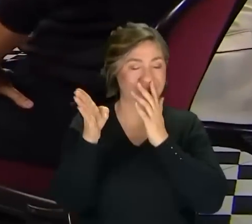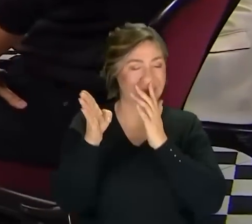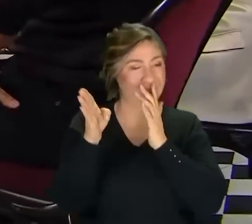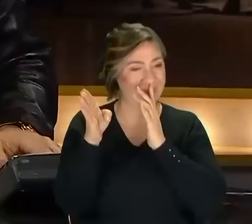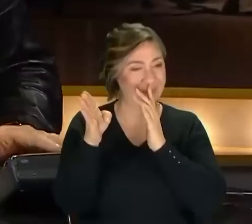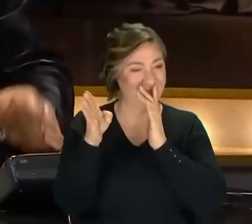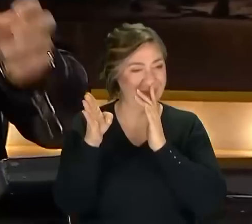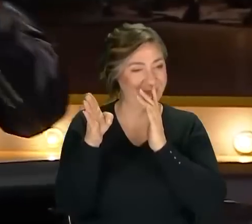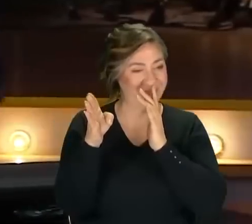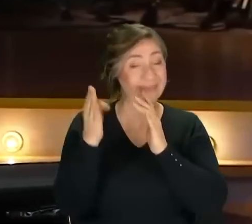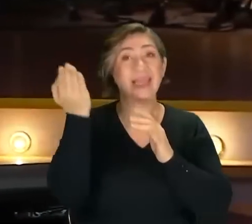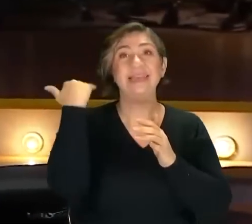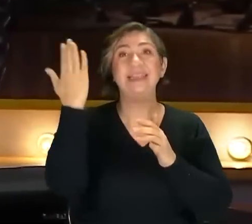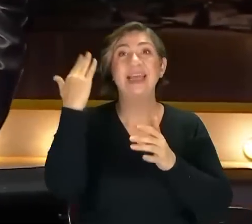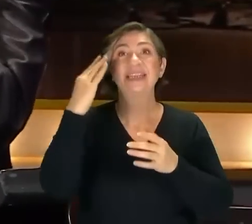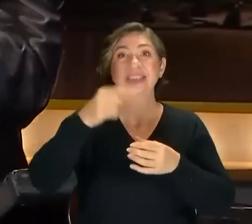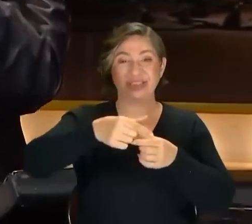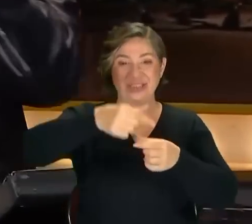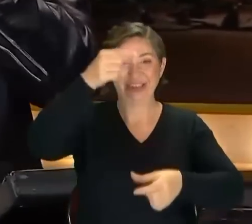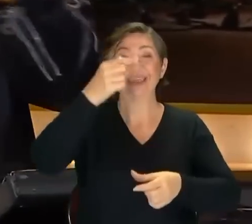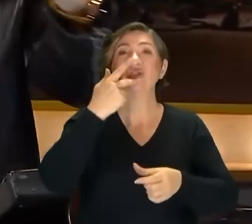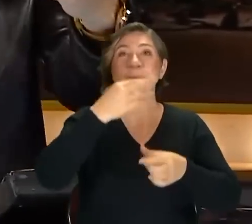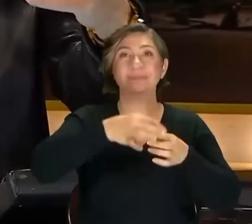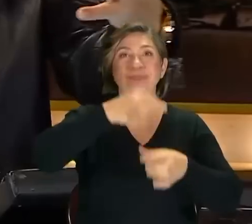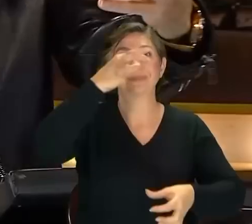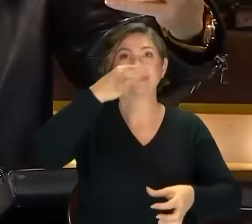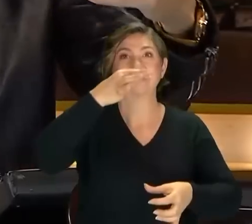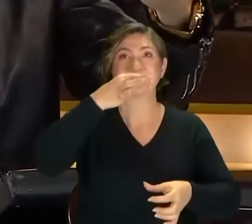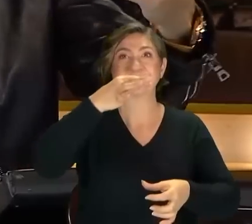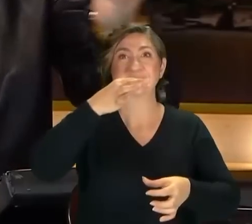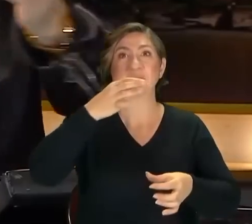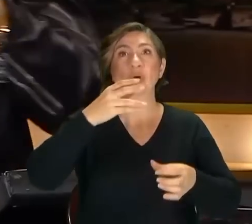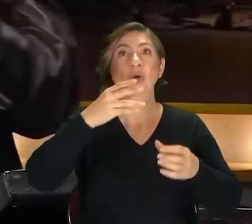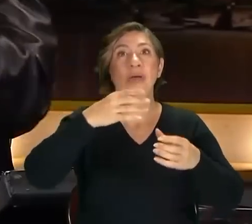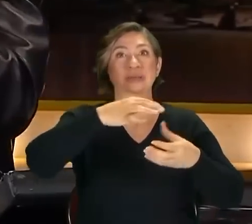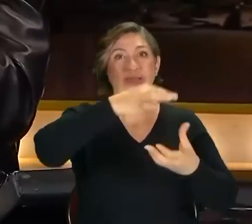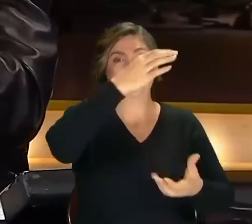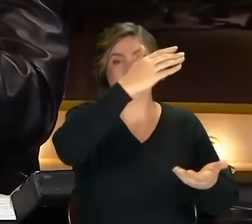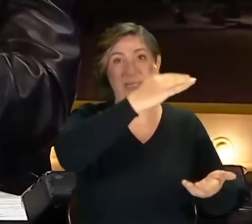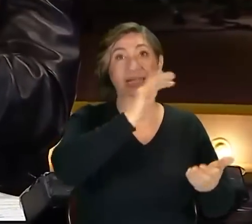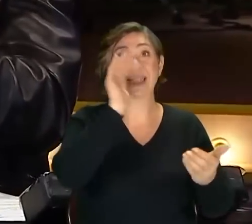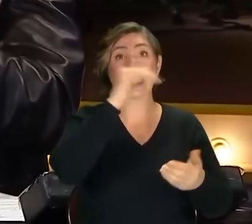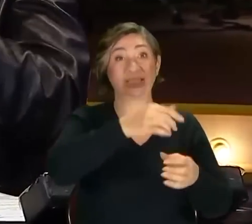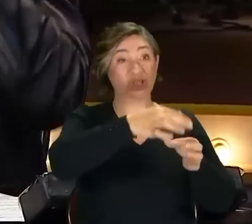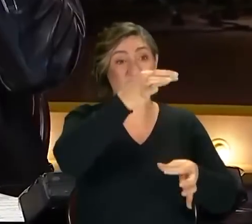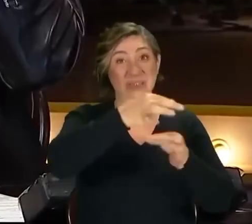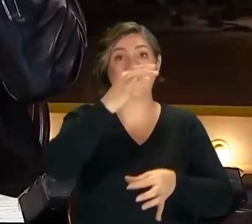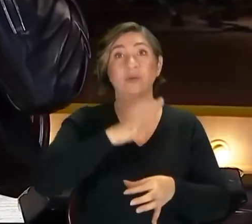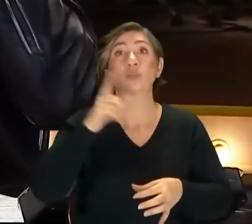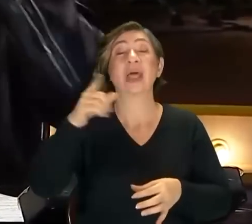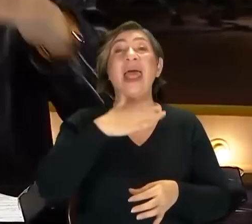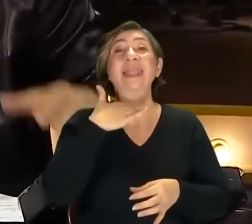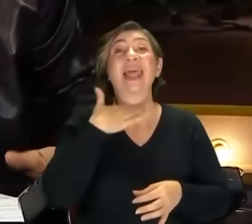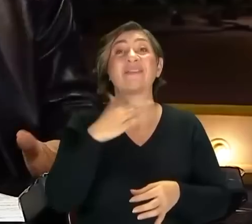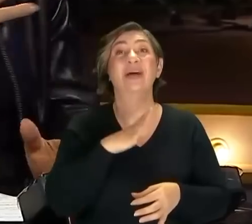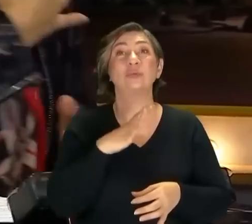oraya. Fotoğraflar. Mesela eskiden şişeleri vardı böyle. Eskiden çok büyük böyle kulüplerin filan. Gelenlerin şişeleri vardı. Burada